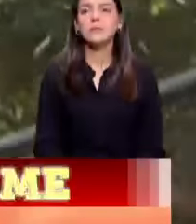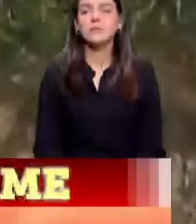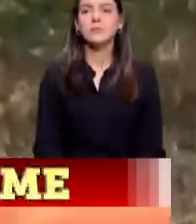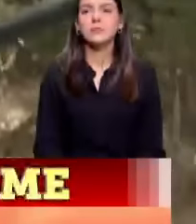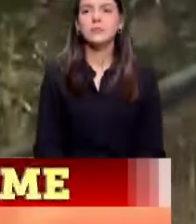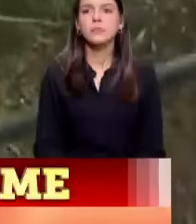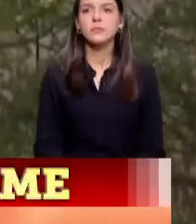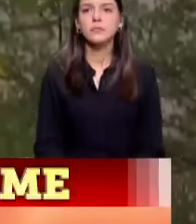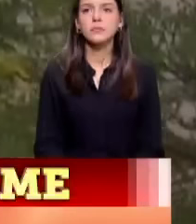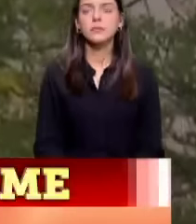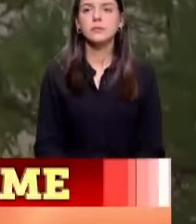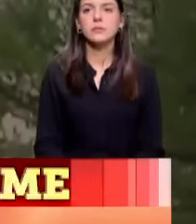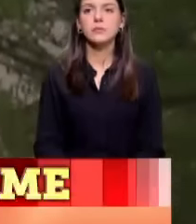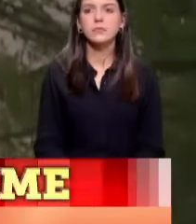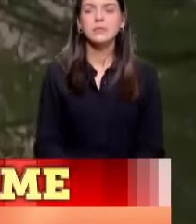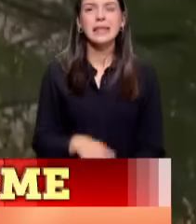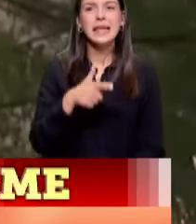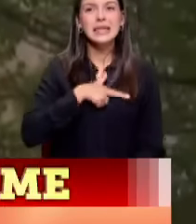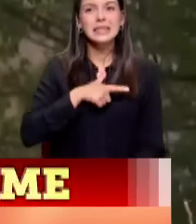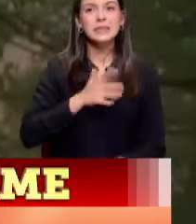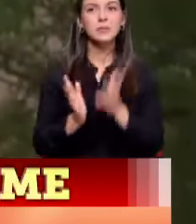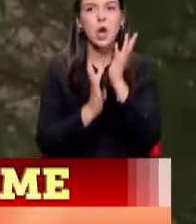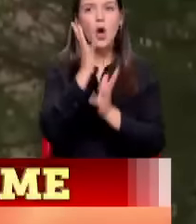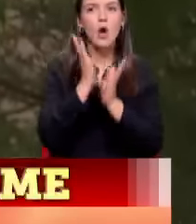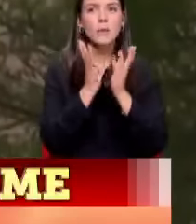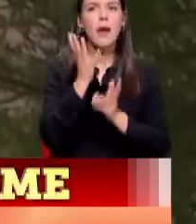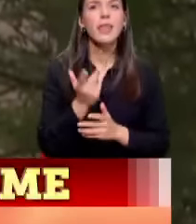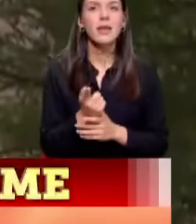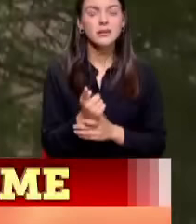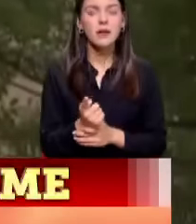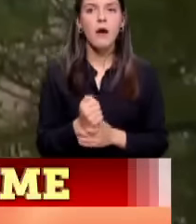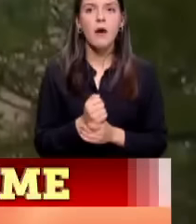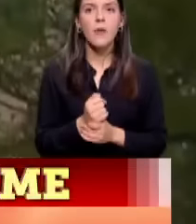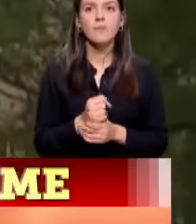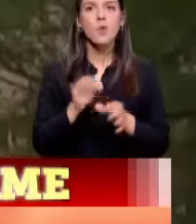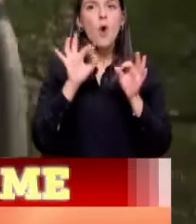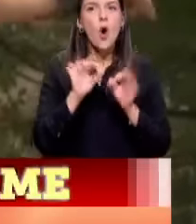Ah ya, İzmir'in ormanlarında